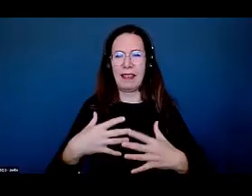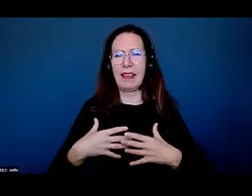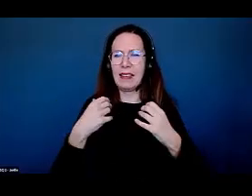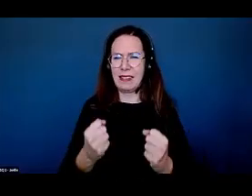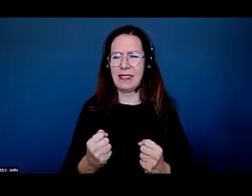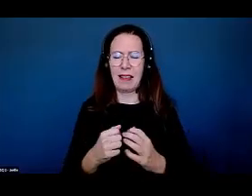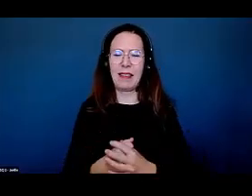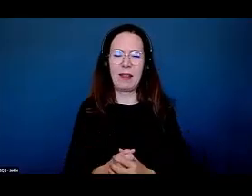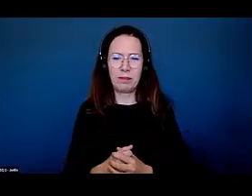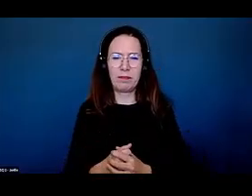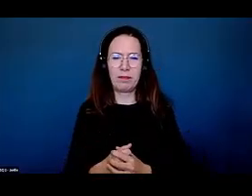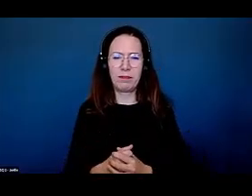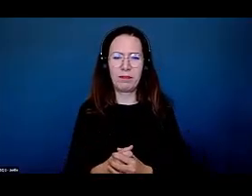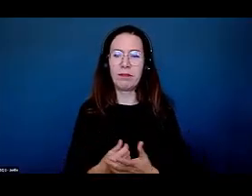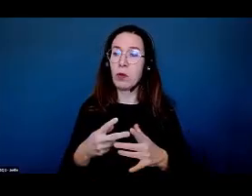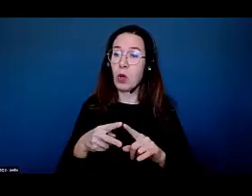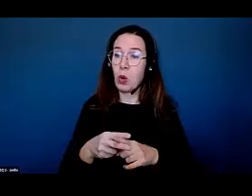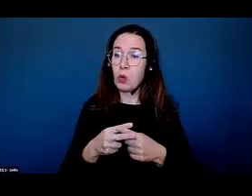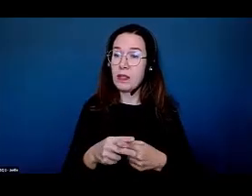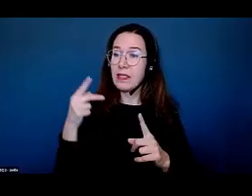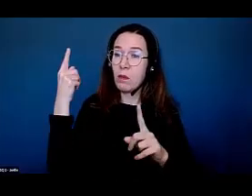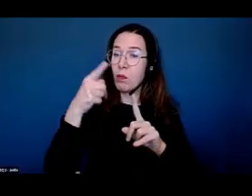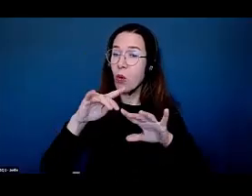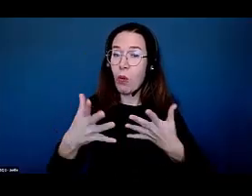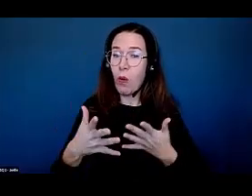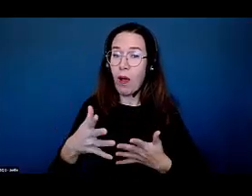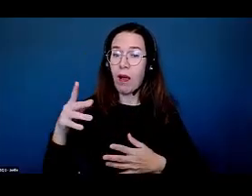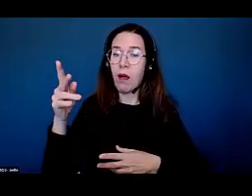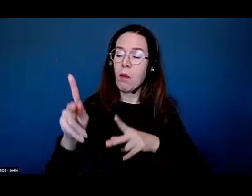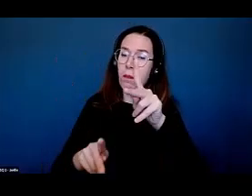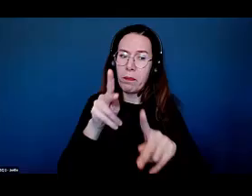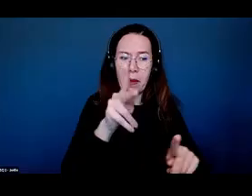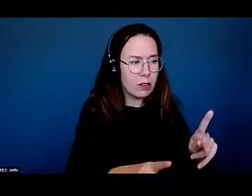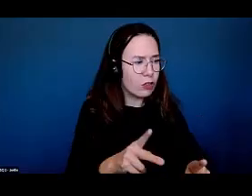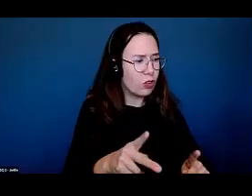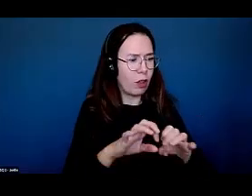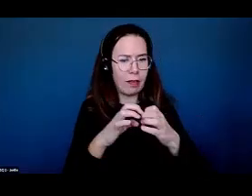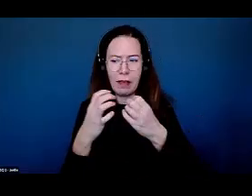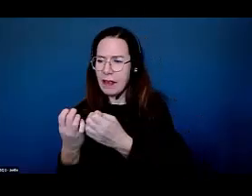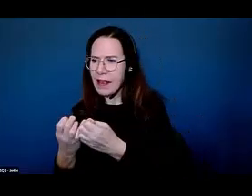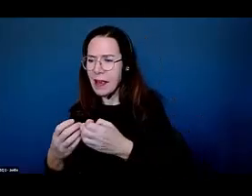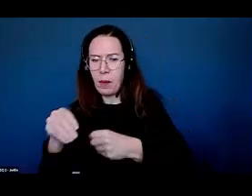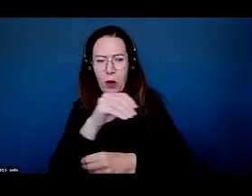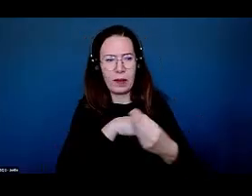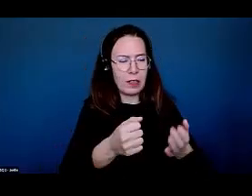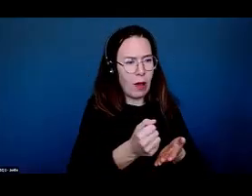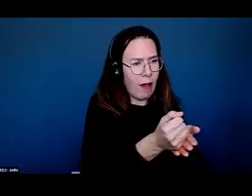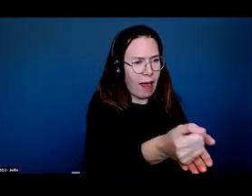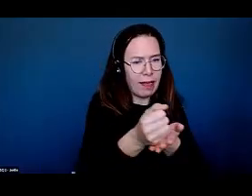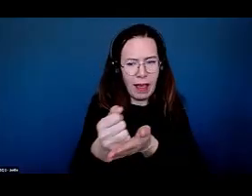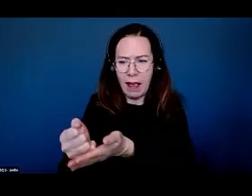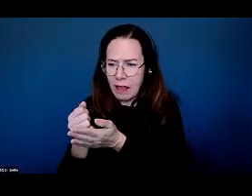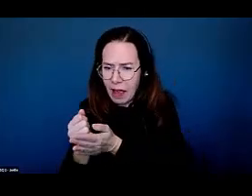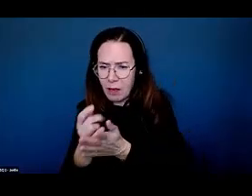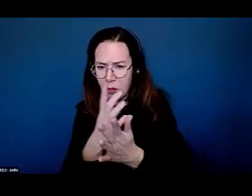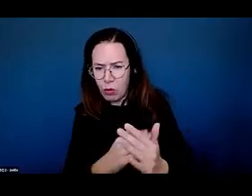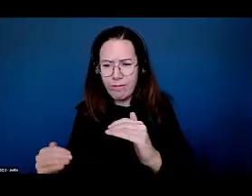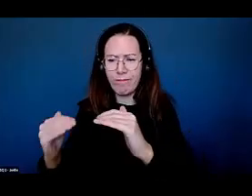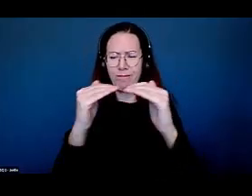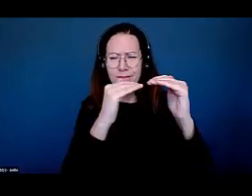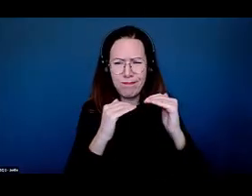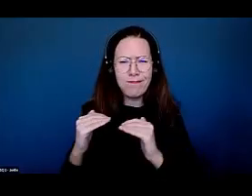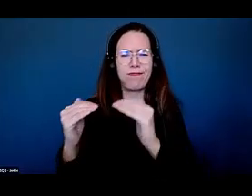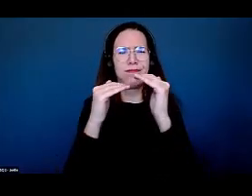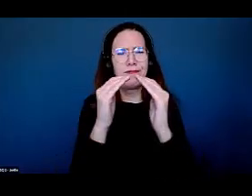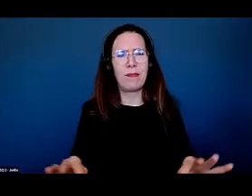en santé. C'est un outil destiné à aider les individus, les équipes et les organisations à faire progresser l'équité